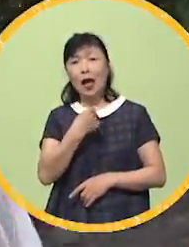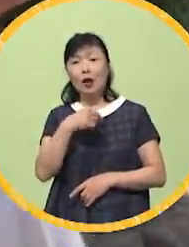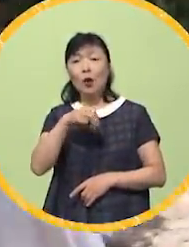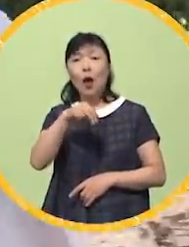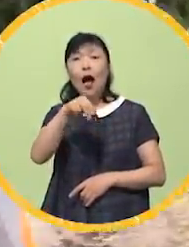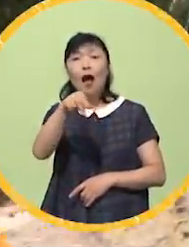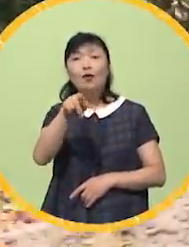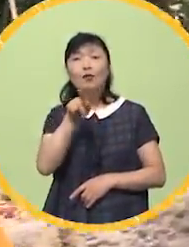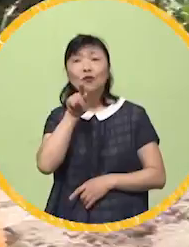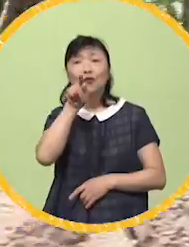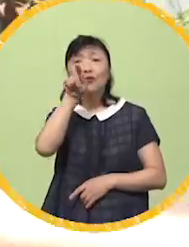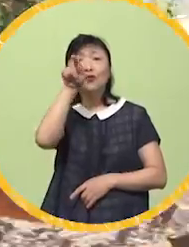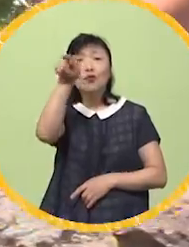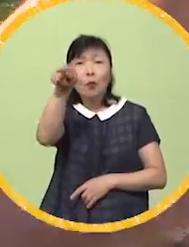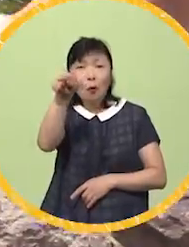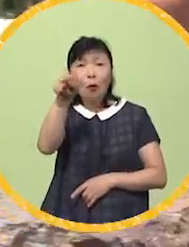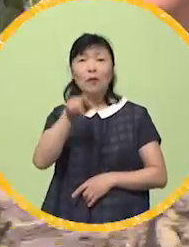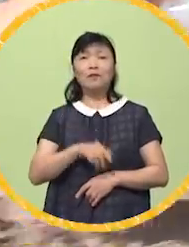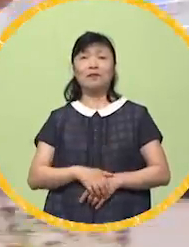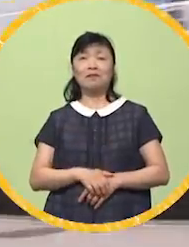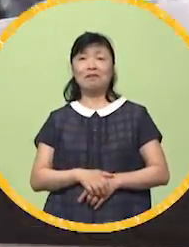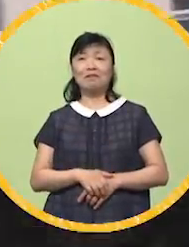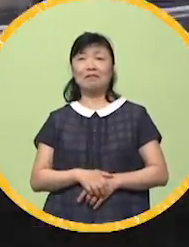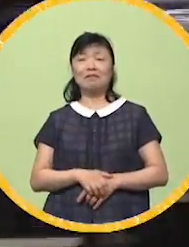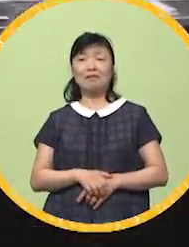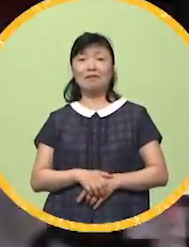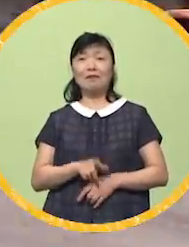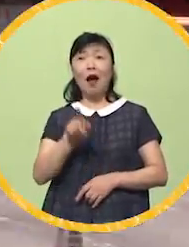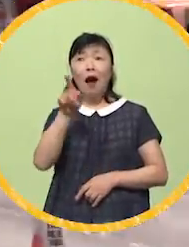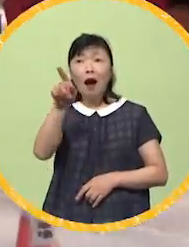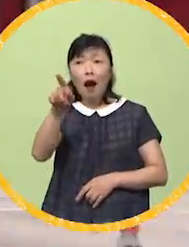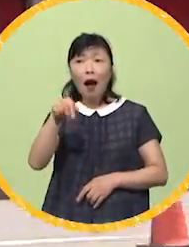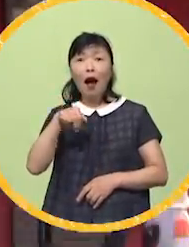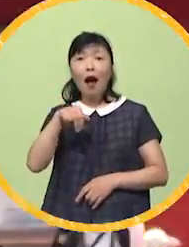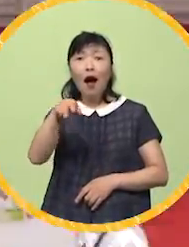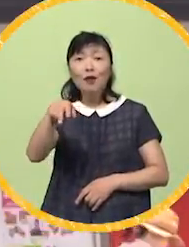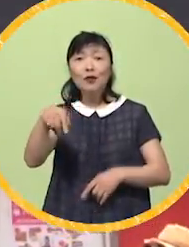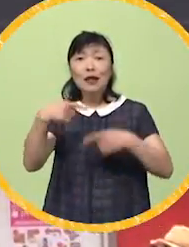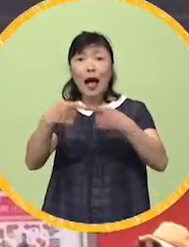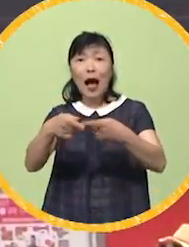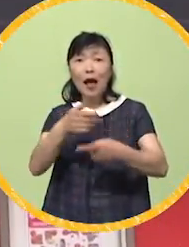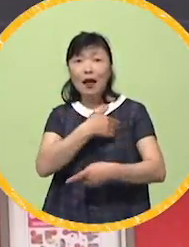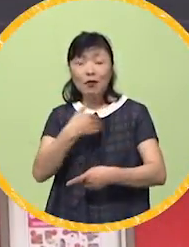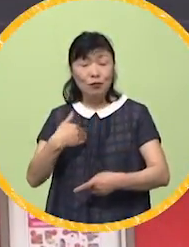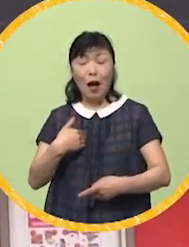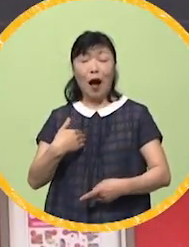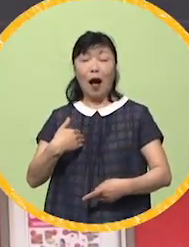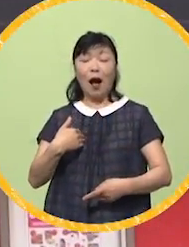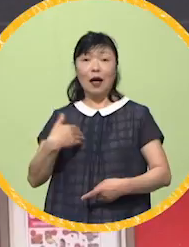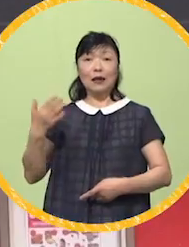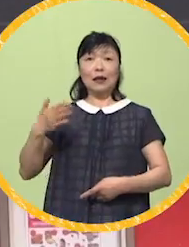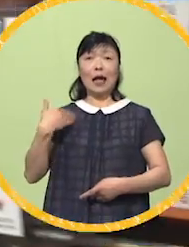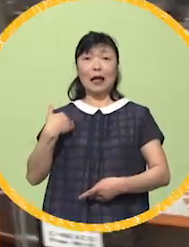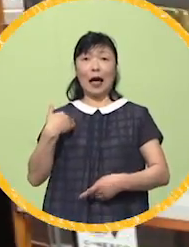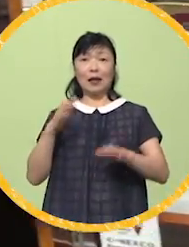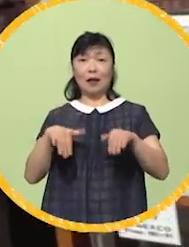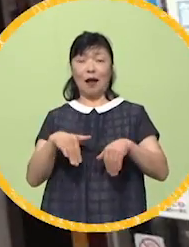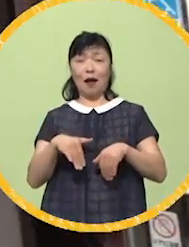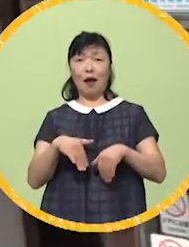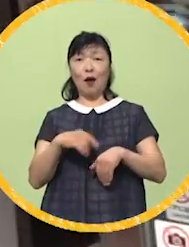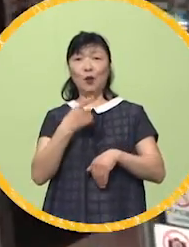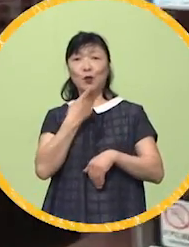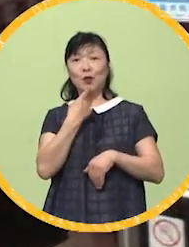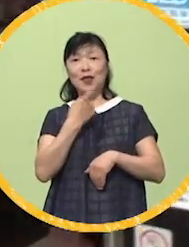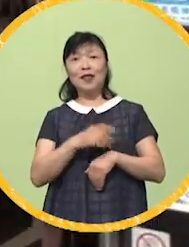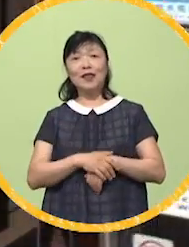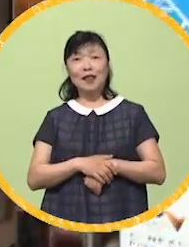、 うっ、あ ほら、 あそこから入れるんだ。 これあんまり知らないで しょ。いや本当に知らなかった。 不思議な感覚だなこれ。 不思議だ